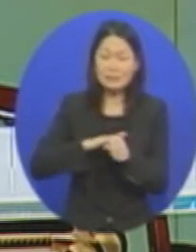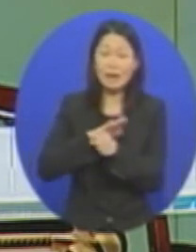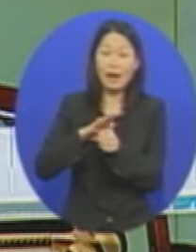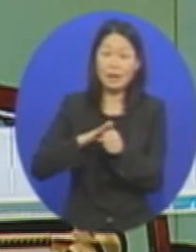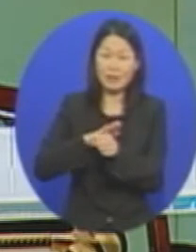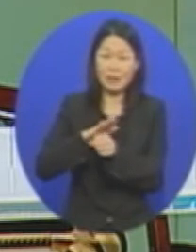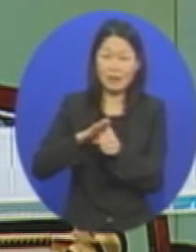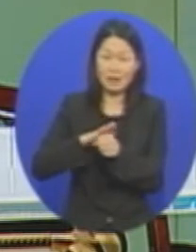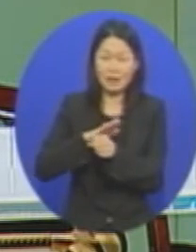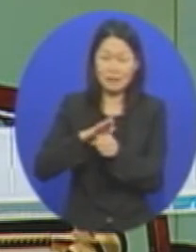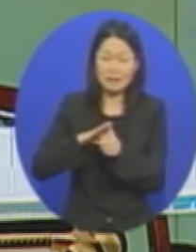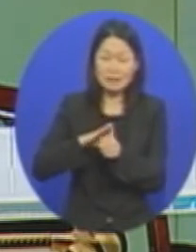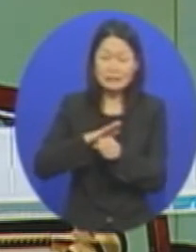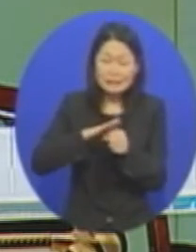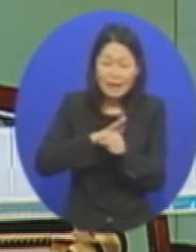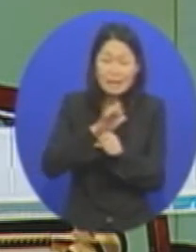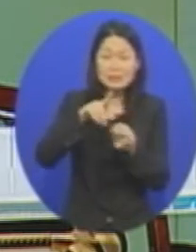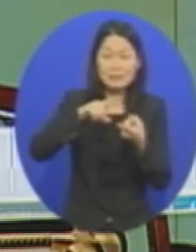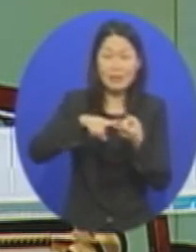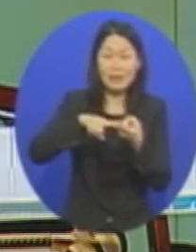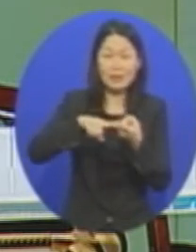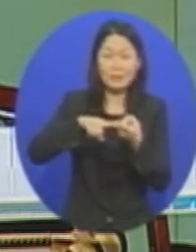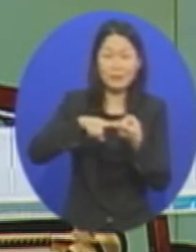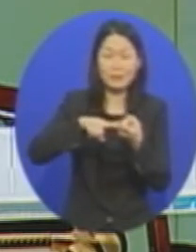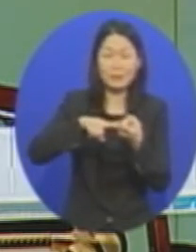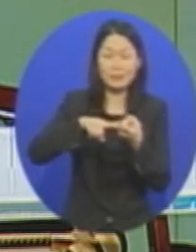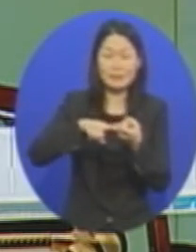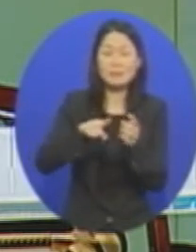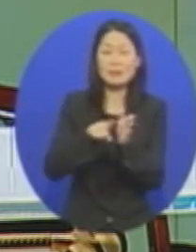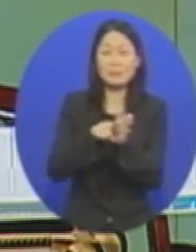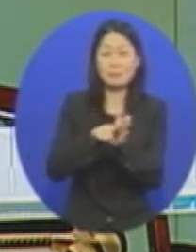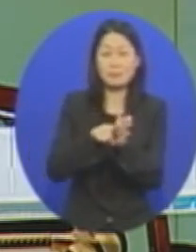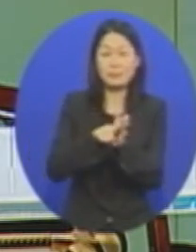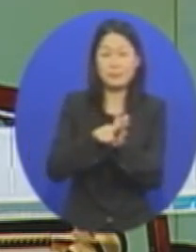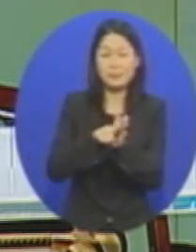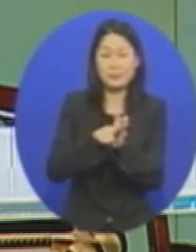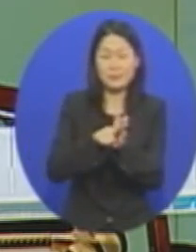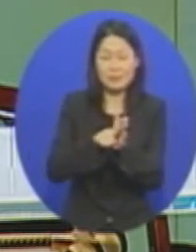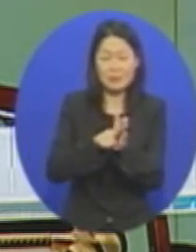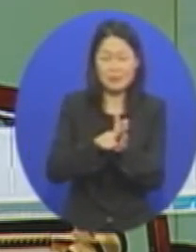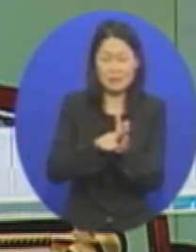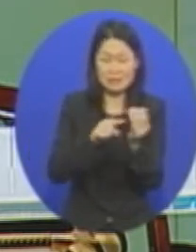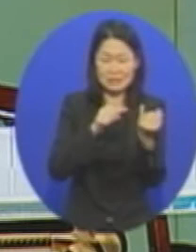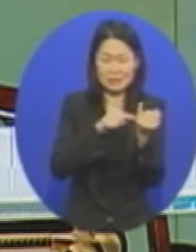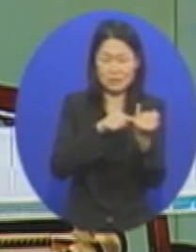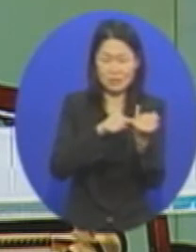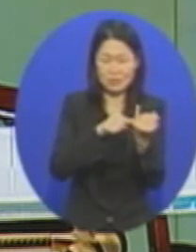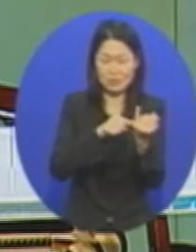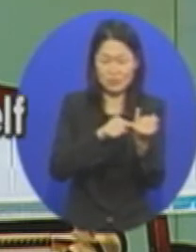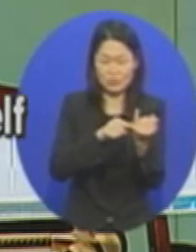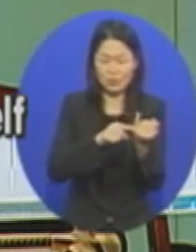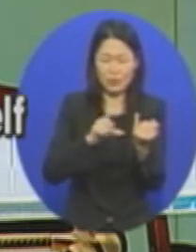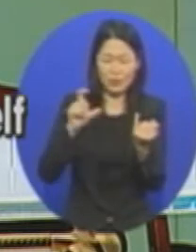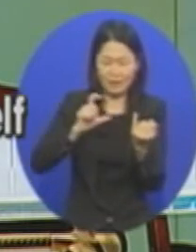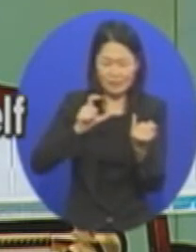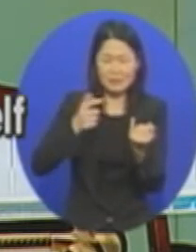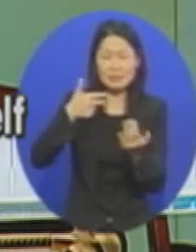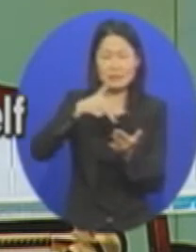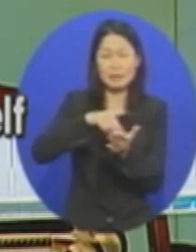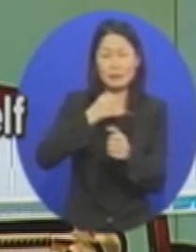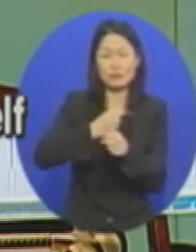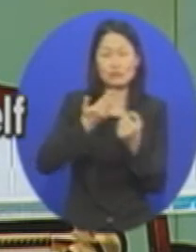그 사랑하심 에 대한 믿음이 재산이 를 부 뚫어줘 써요 하나님 나 사랑